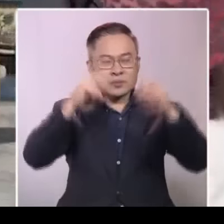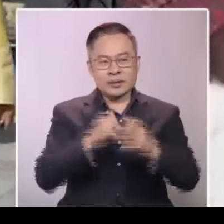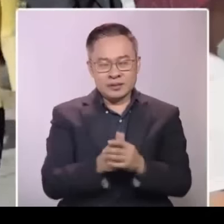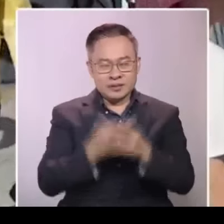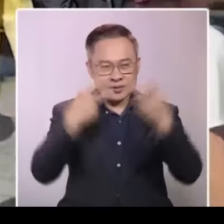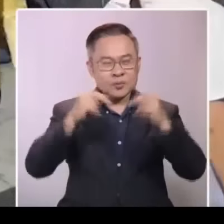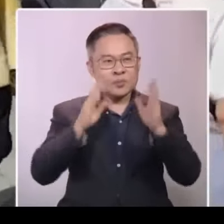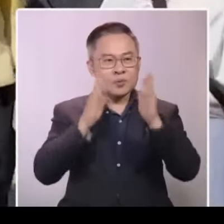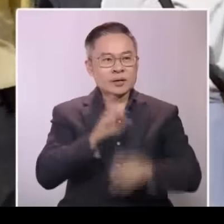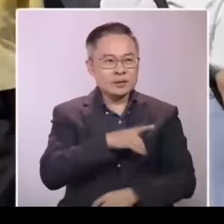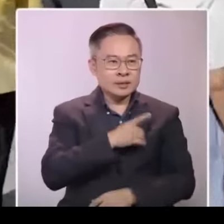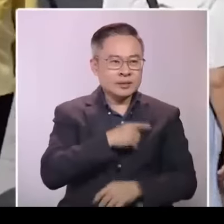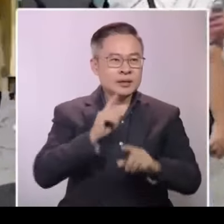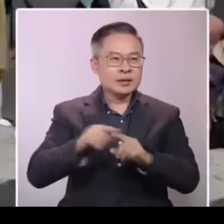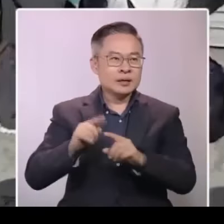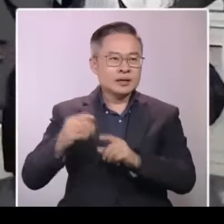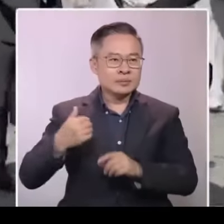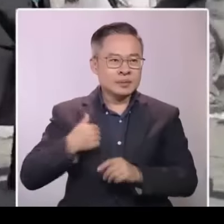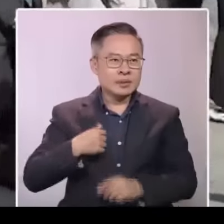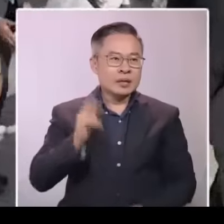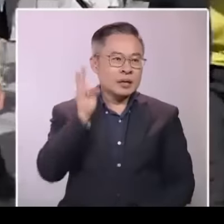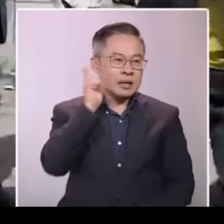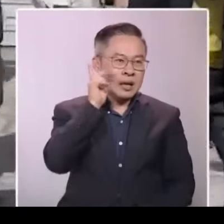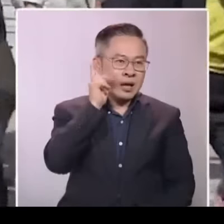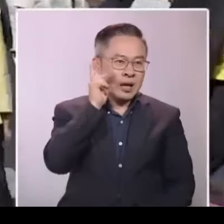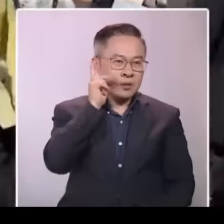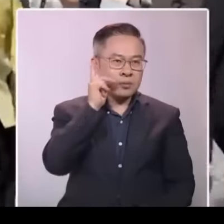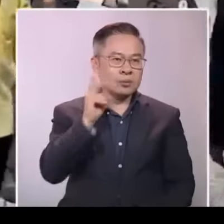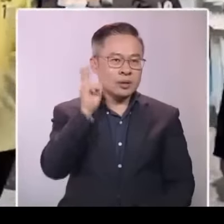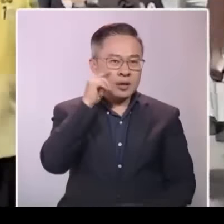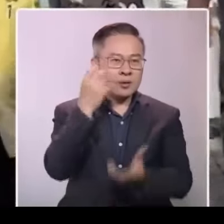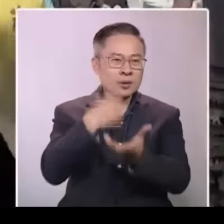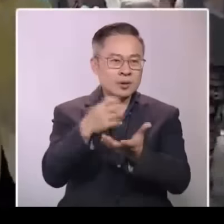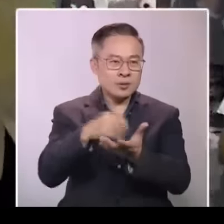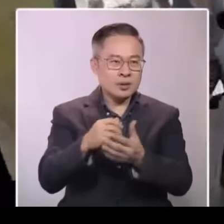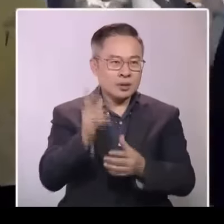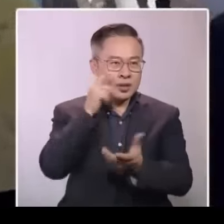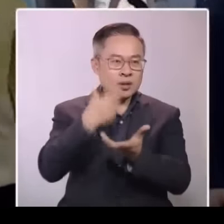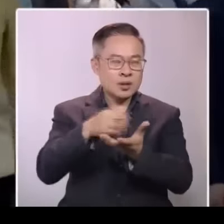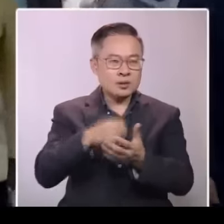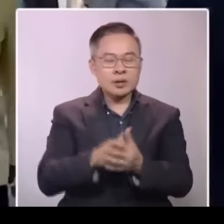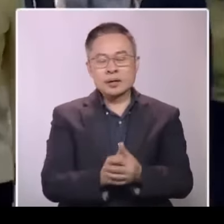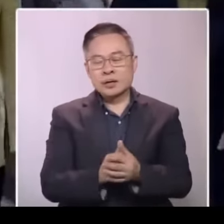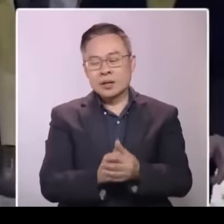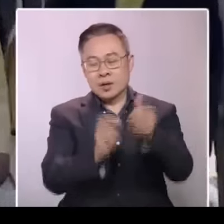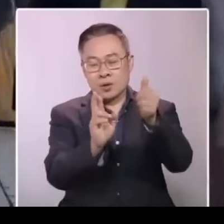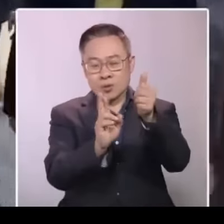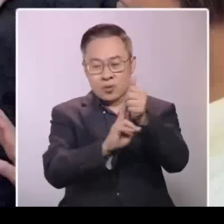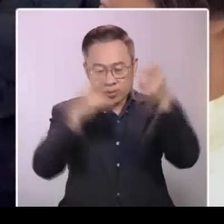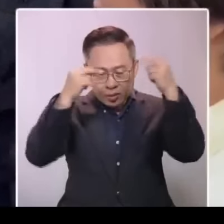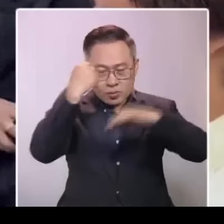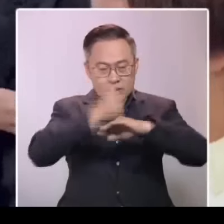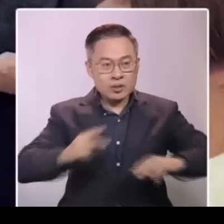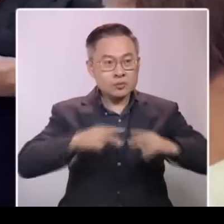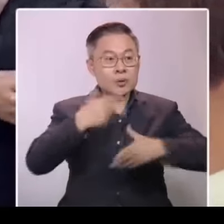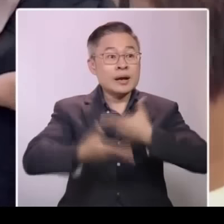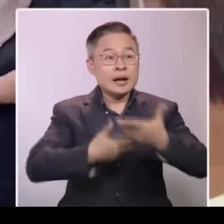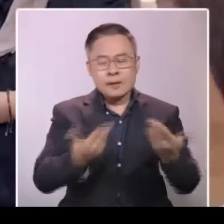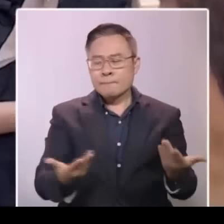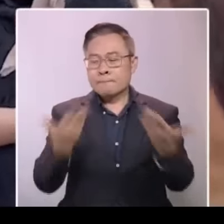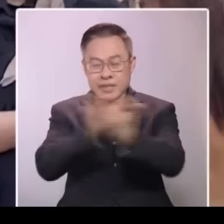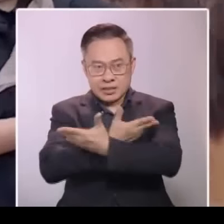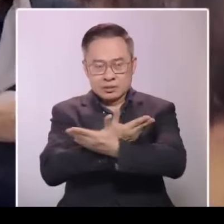มก็กระแสข่าวนะครับที่บอกว่าคุณภูมิธรรมจะไปนั่งเก้าอี้กลาโหมนะครับวันนี้ผู้สื่อ